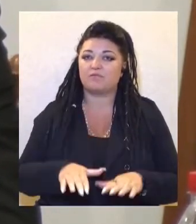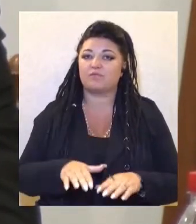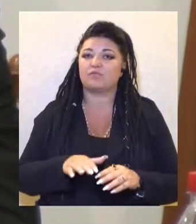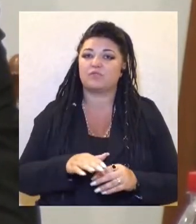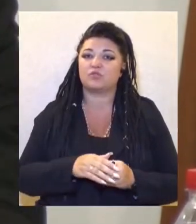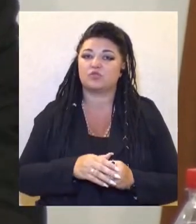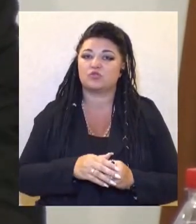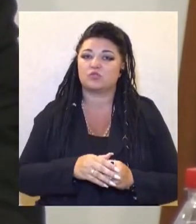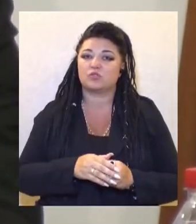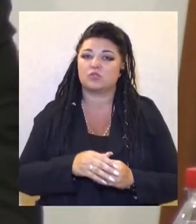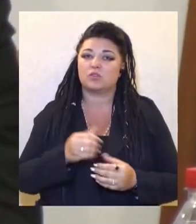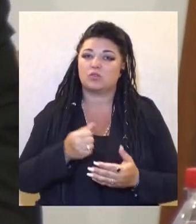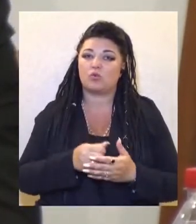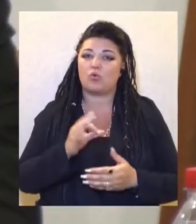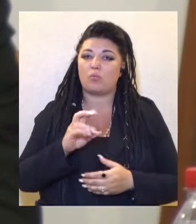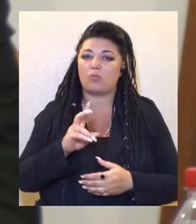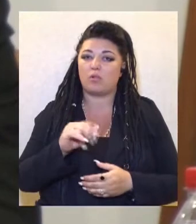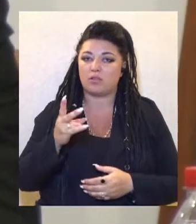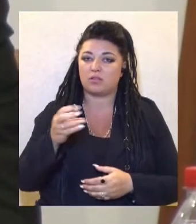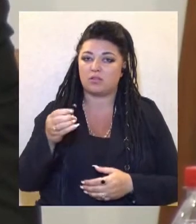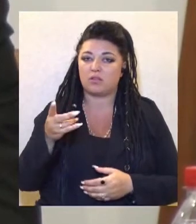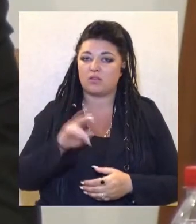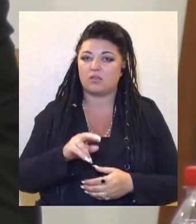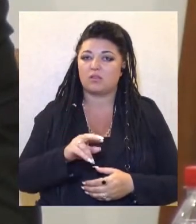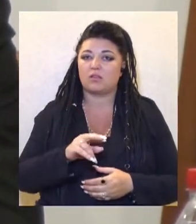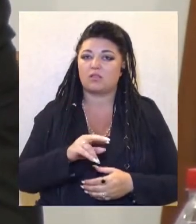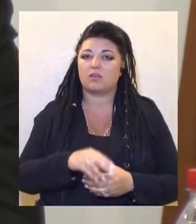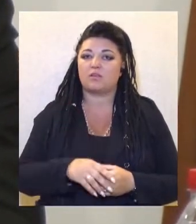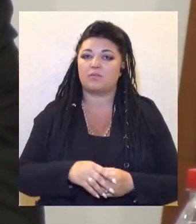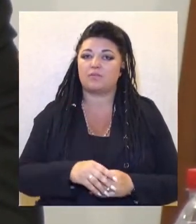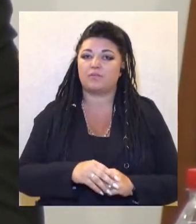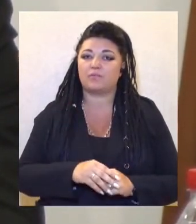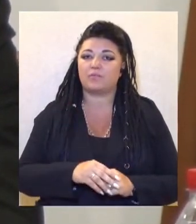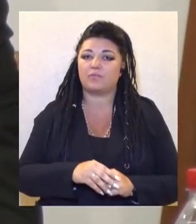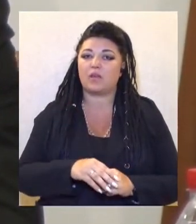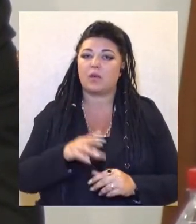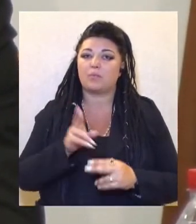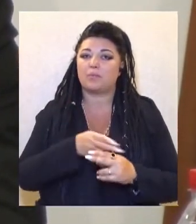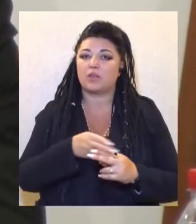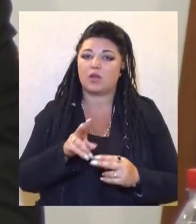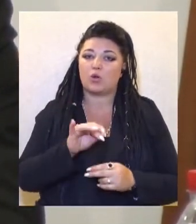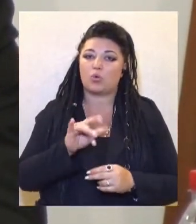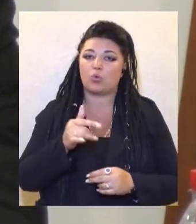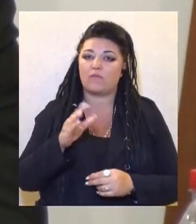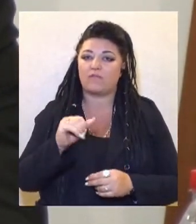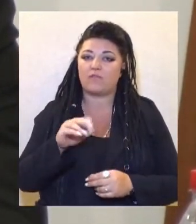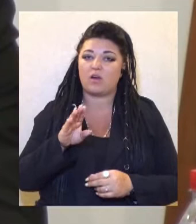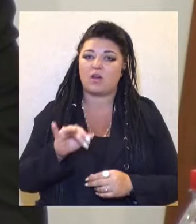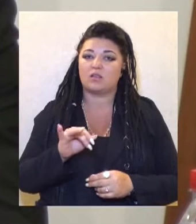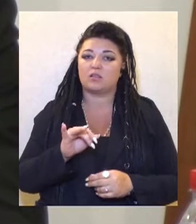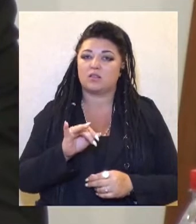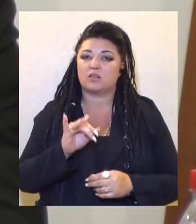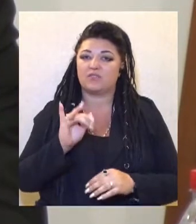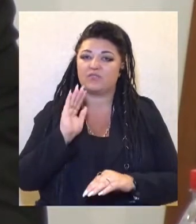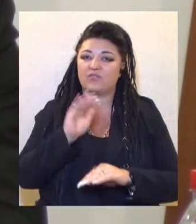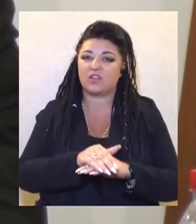тепловізійного обладнання. Адміністрації ТОВ «Промтоварний ринок» відкоригувати оперативний план дій на випадок виявлення хворого